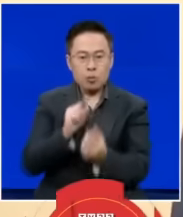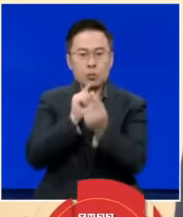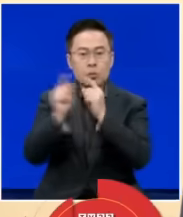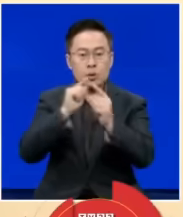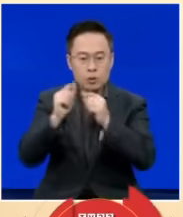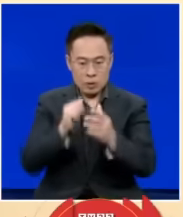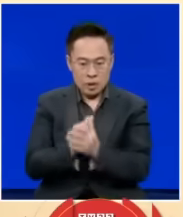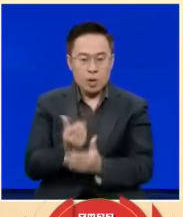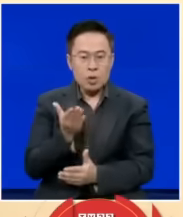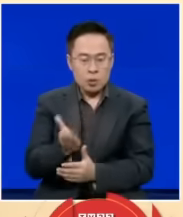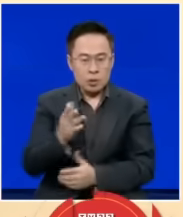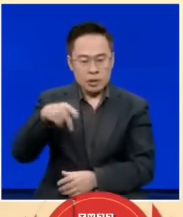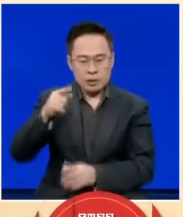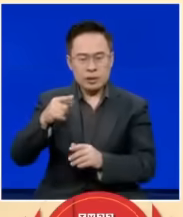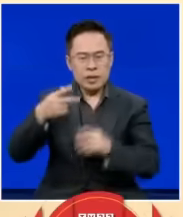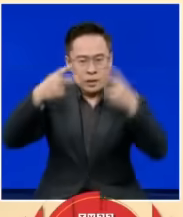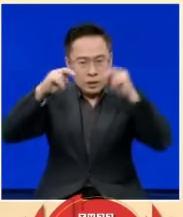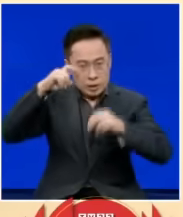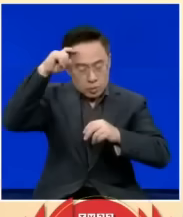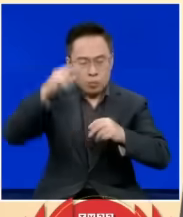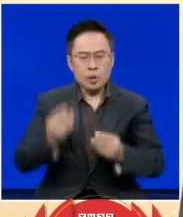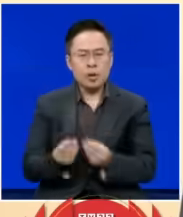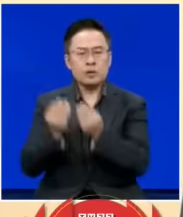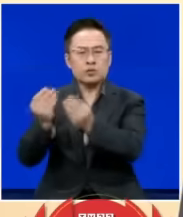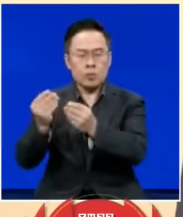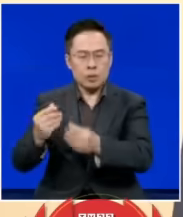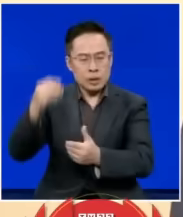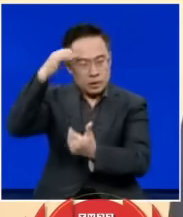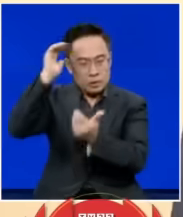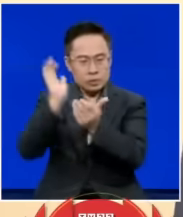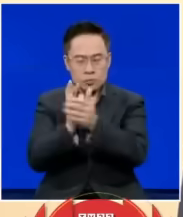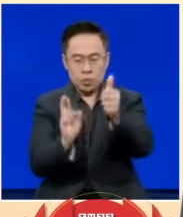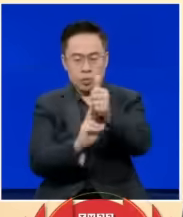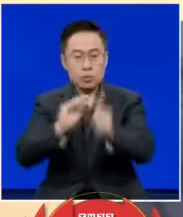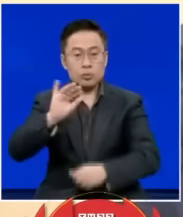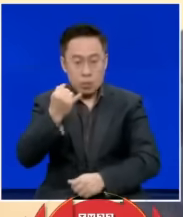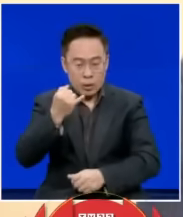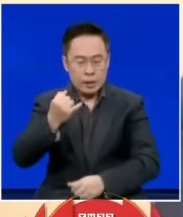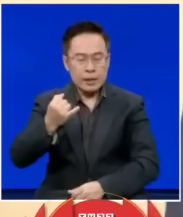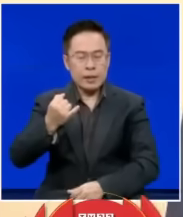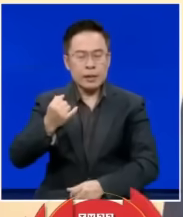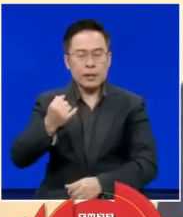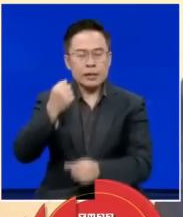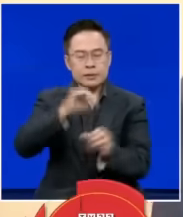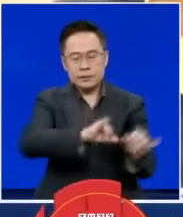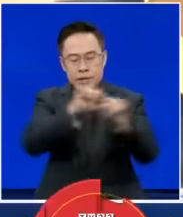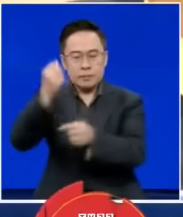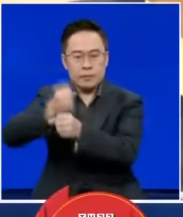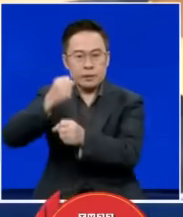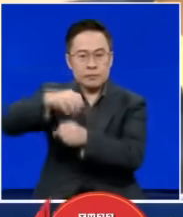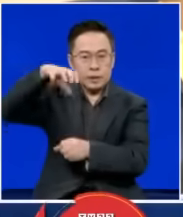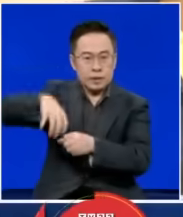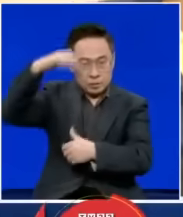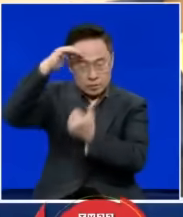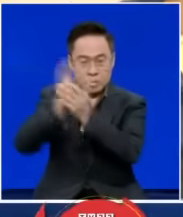เรียกตัวให้ส่งตัวกลับเพื่อผมรับทราบนะครับเพื่อจะได้ไปดำเนินการต่อนะครับตรวจสอบก็ตรวจสอบไปนะครับ